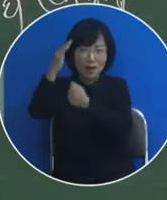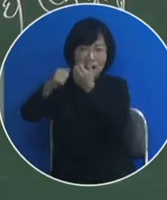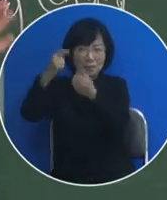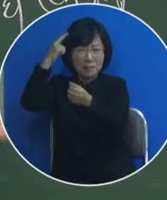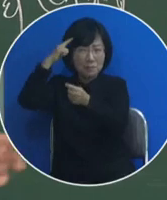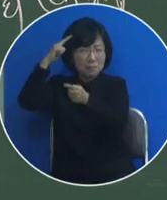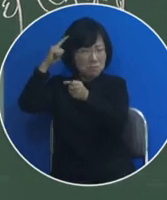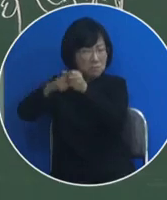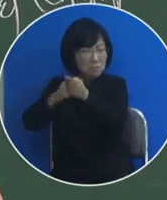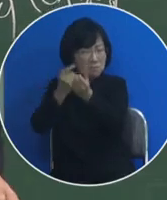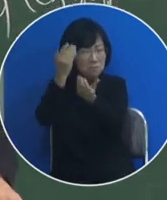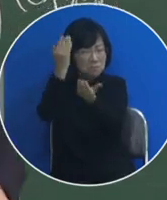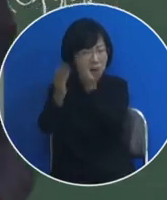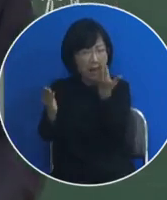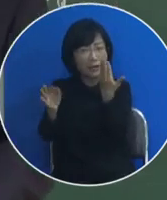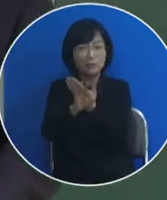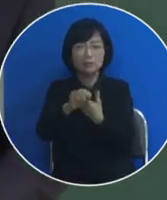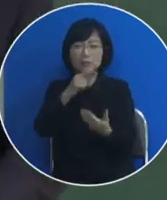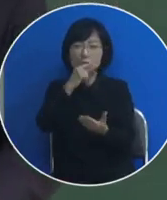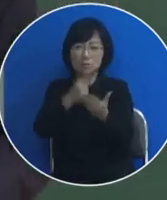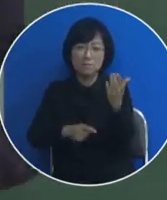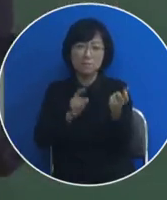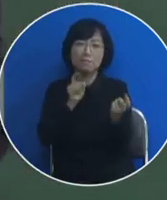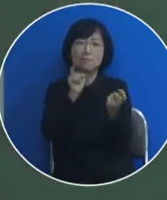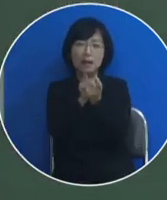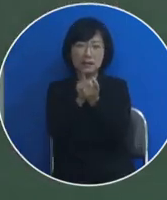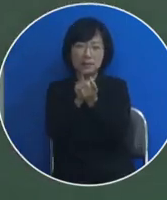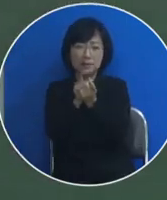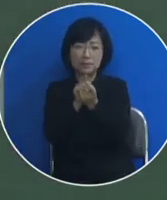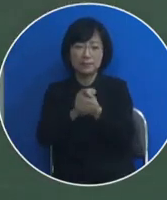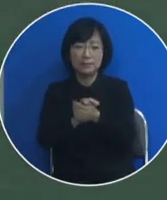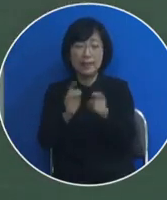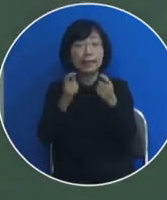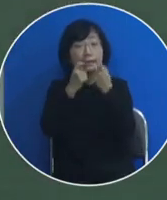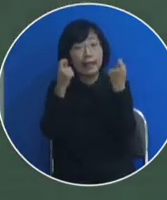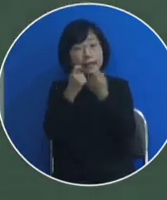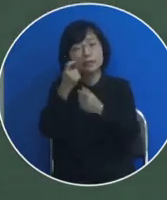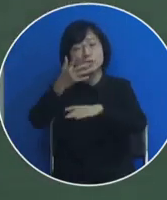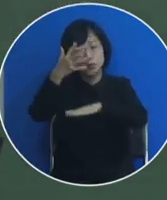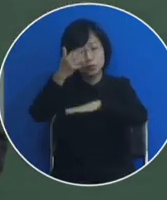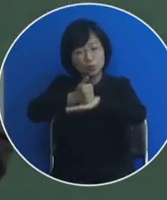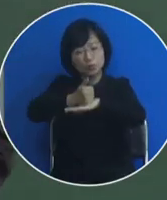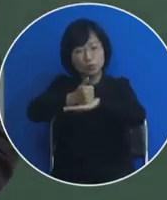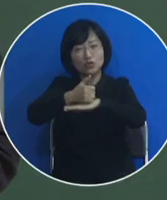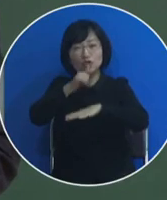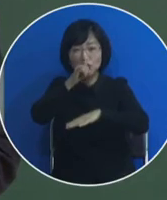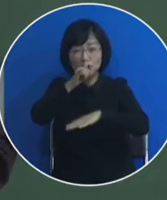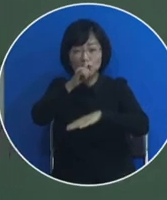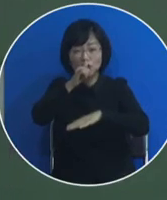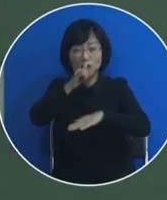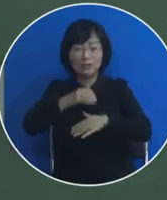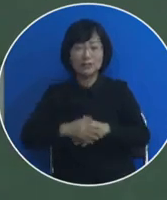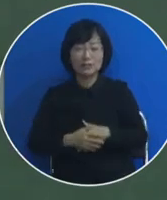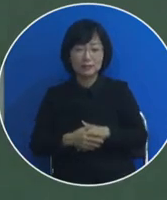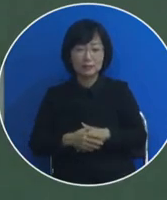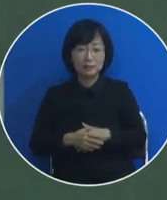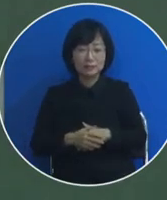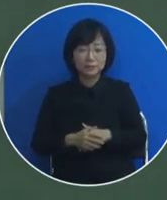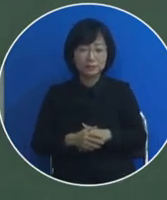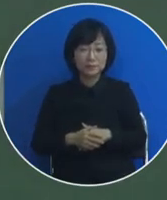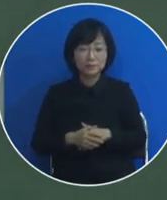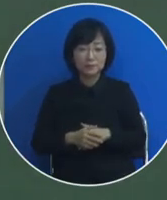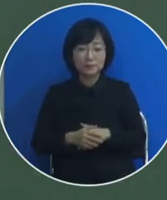person may be, if they are not within God's goal, it will be to their loss. 개인 종말 분명히 와요. That there is your personal end. 저는 아주 학생